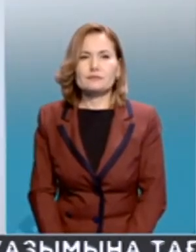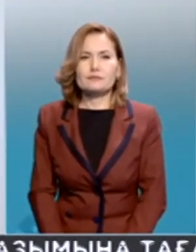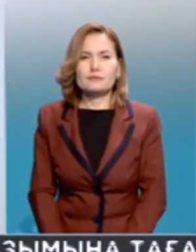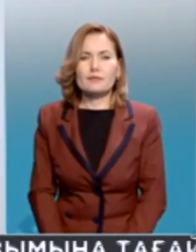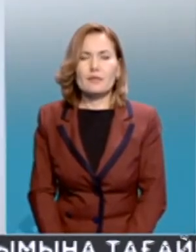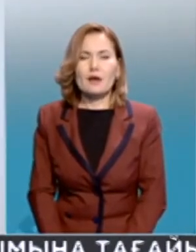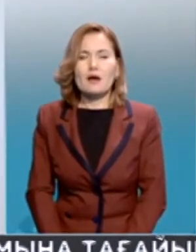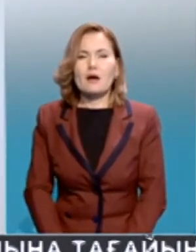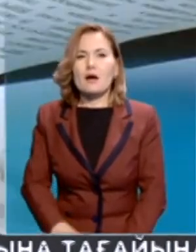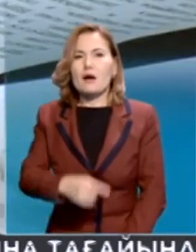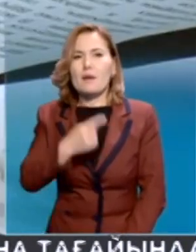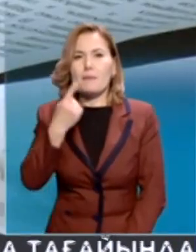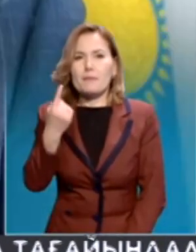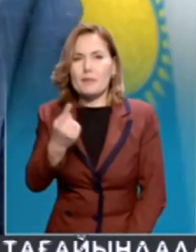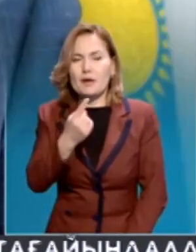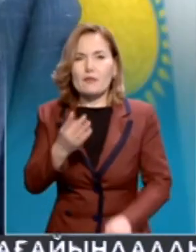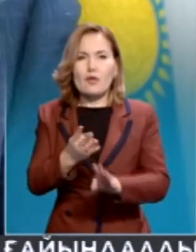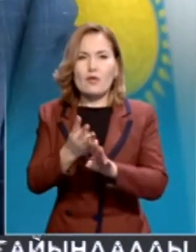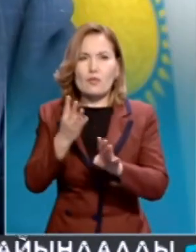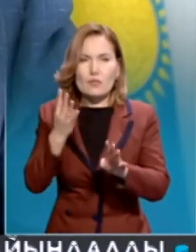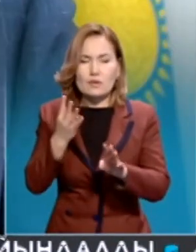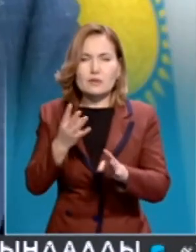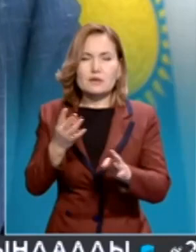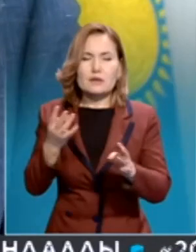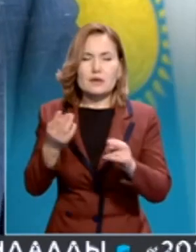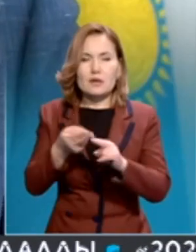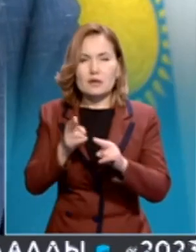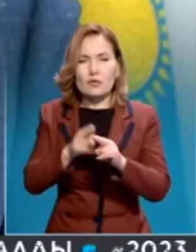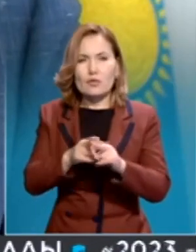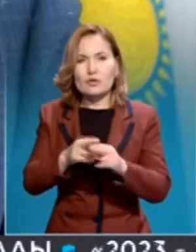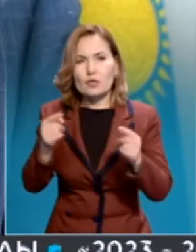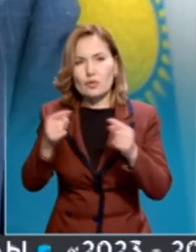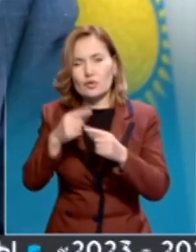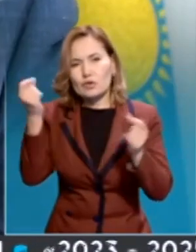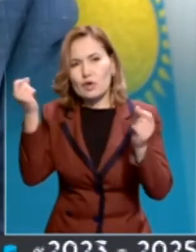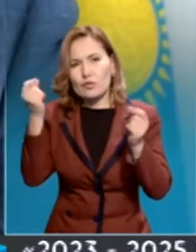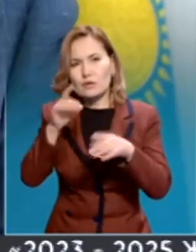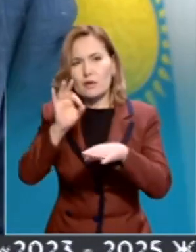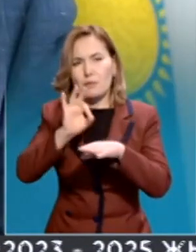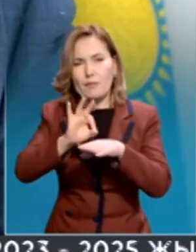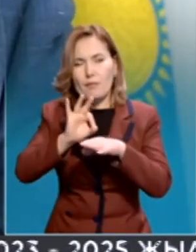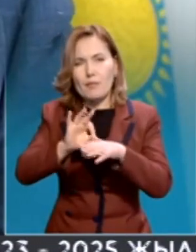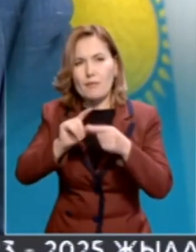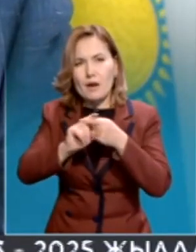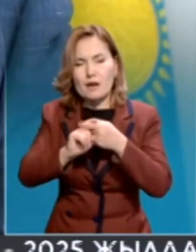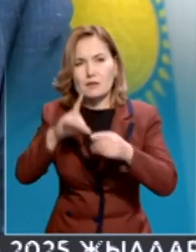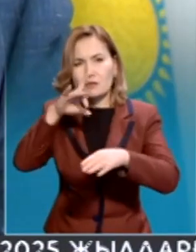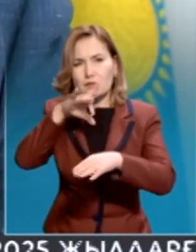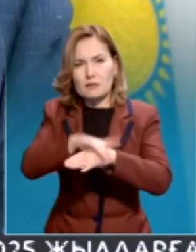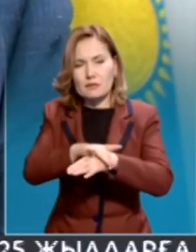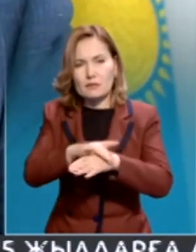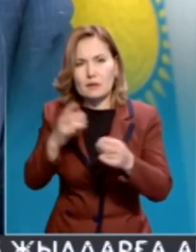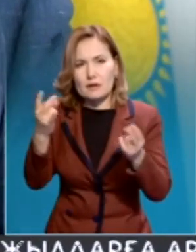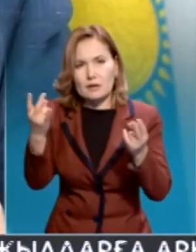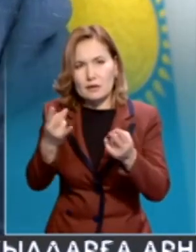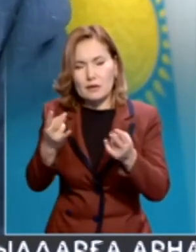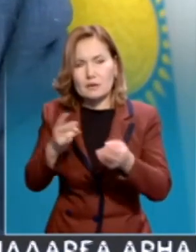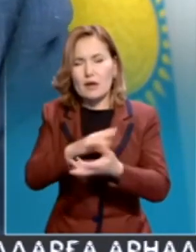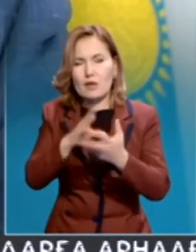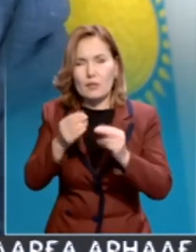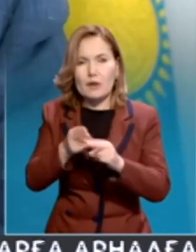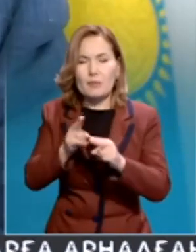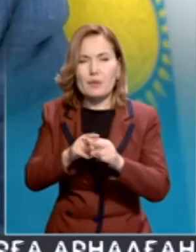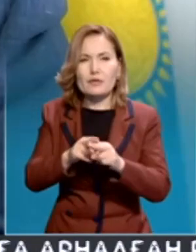Ең бірінші анықтау, уақытында анықтап, егер де анықталмай жүріп тарата берсе болмайды. И үшінші ең маңызды мәселе,